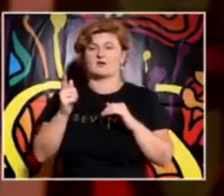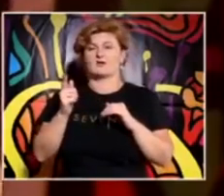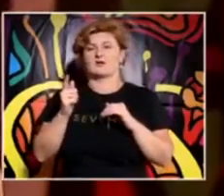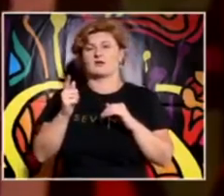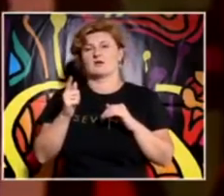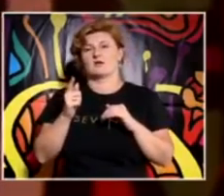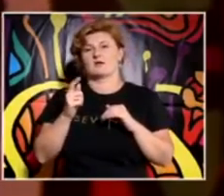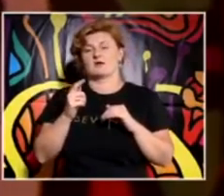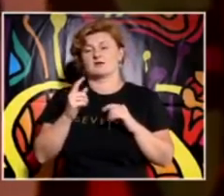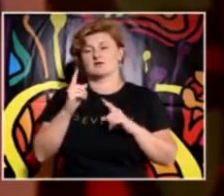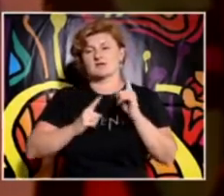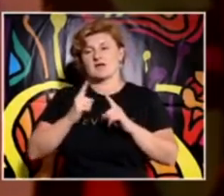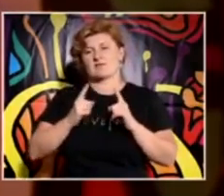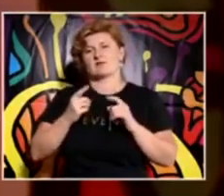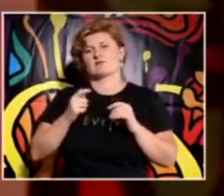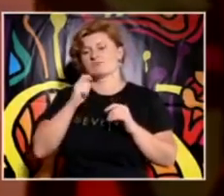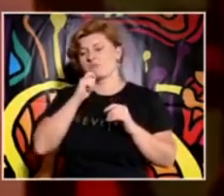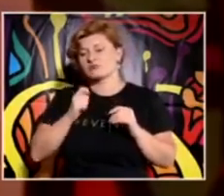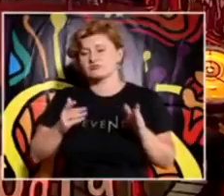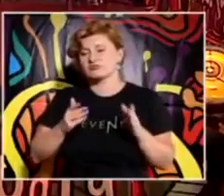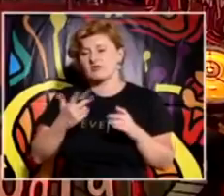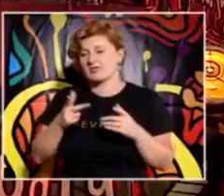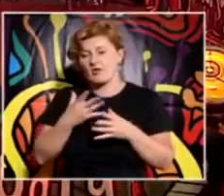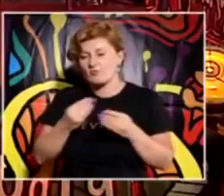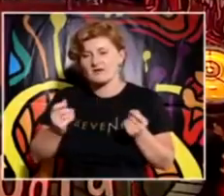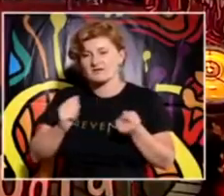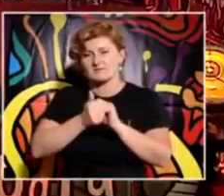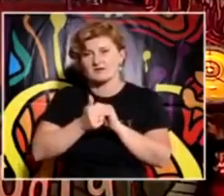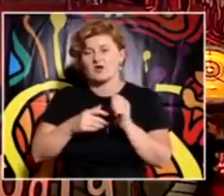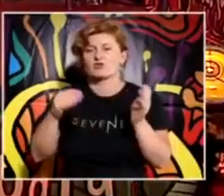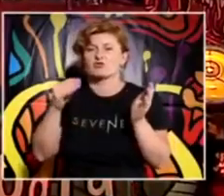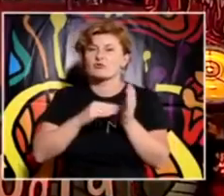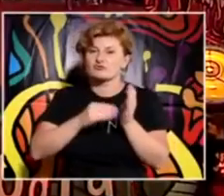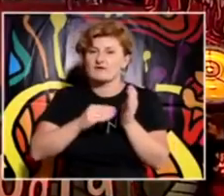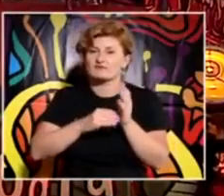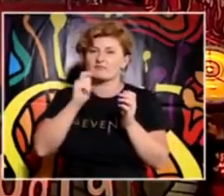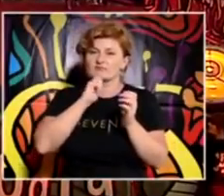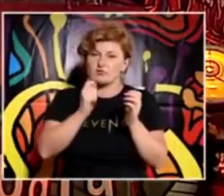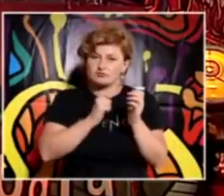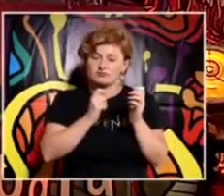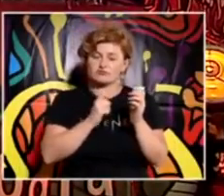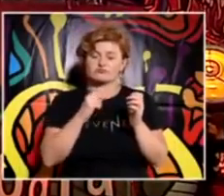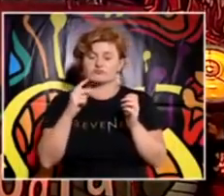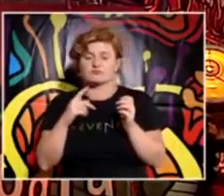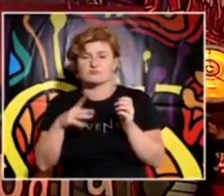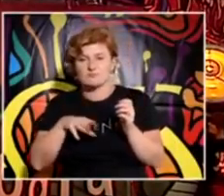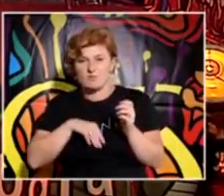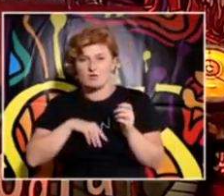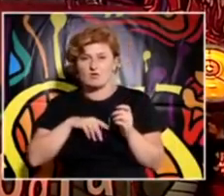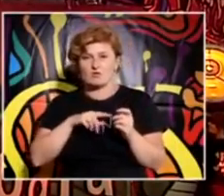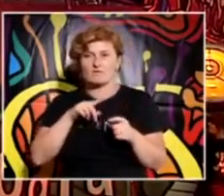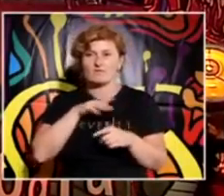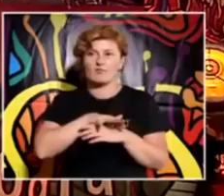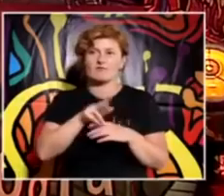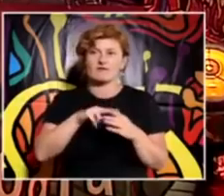nie opłaca się zmieniać, prawda? Też doświadczenia w podróży potrafią wpływać bardzo na zmianę. My mieliśmy dwie takie duże